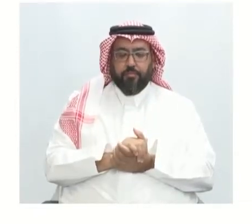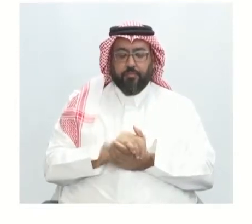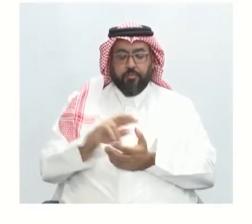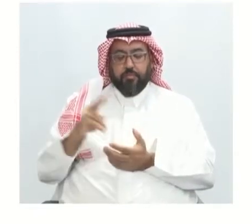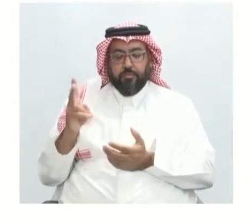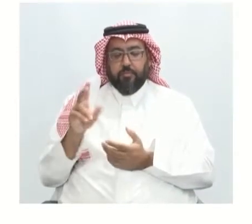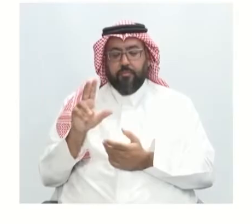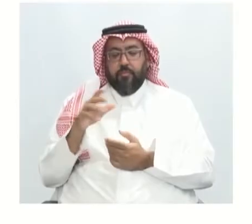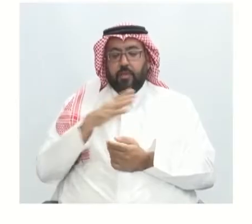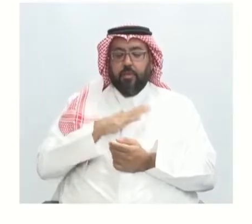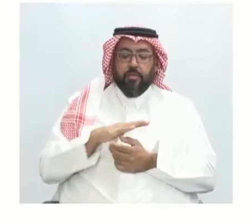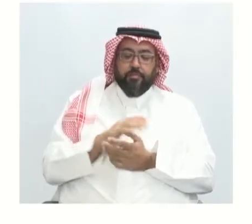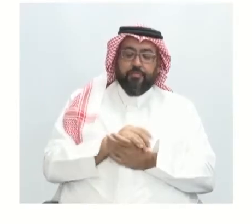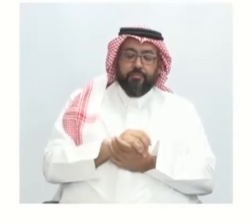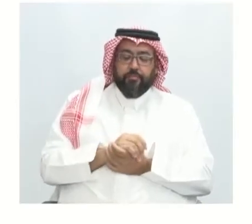الصبر